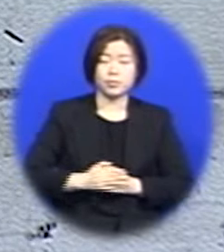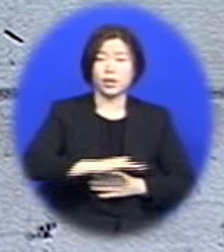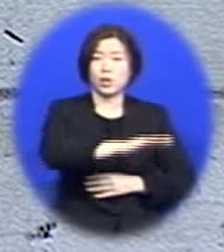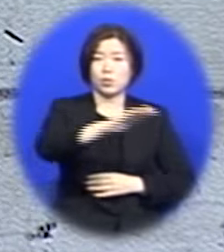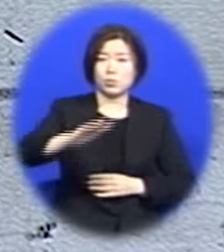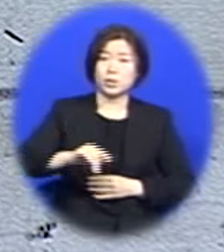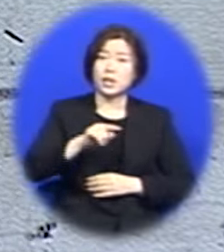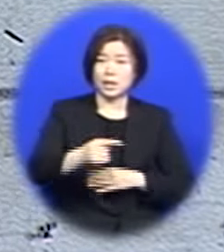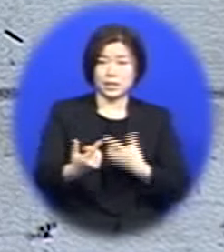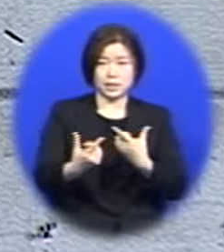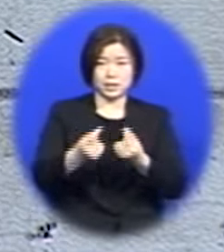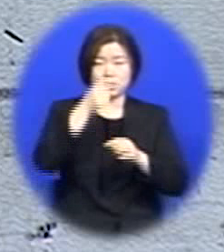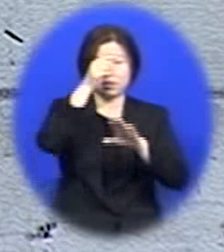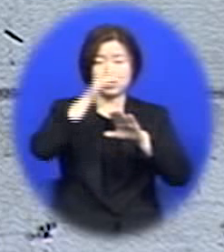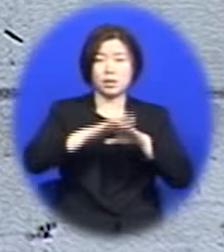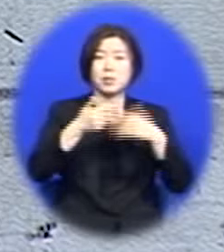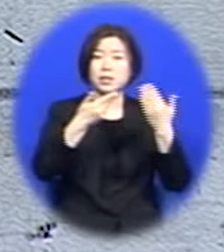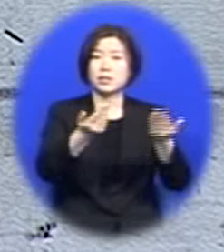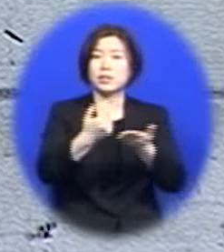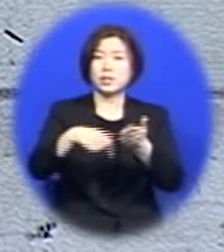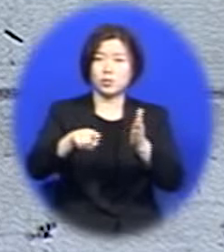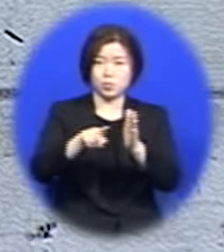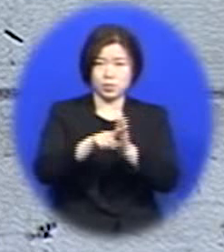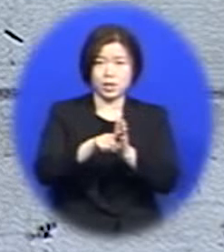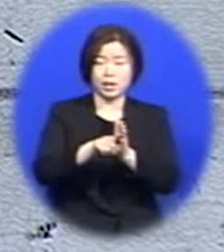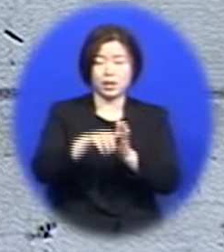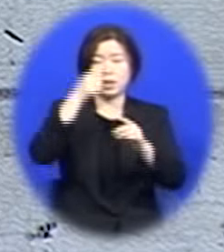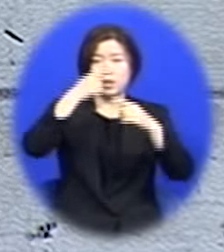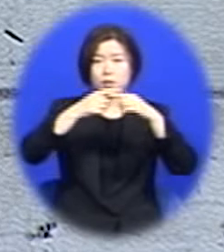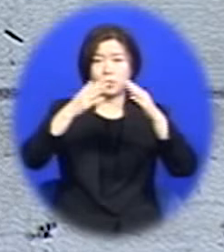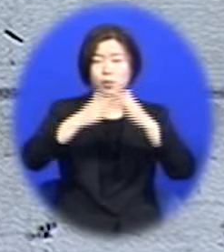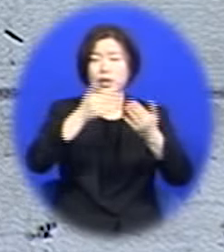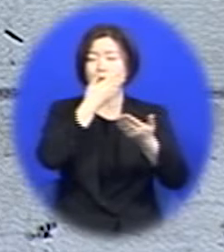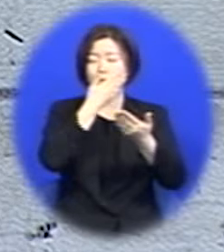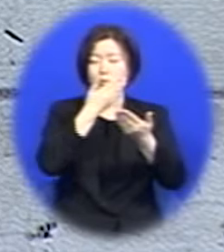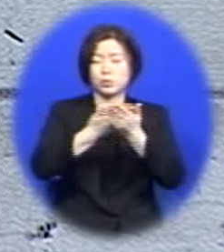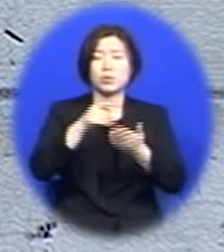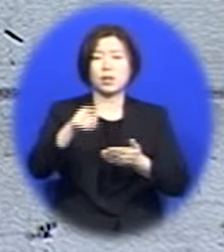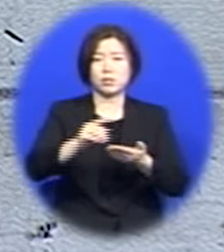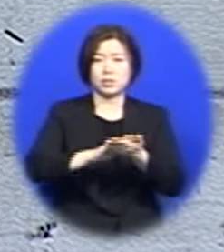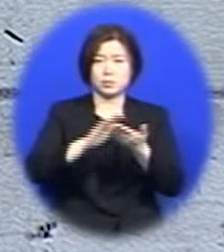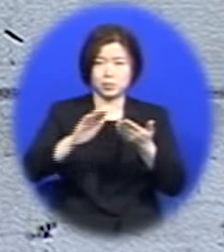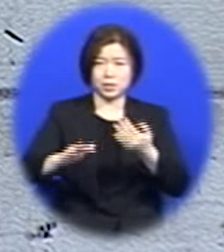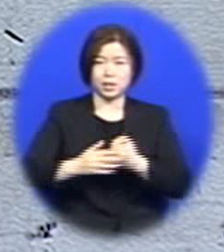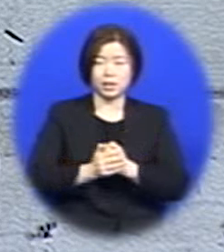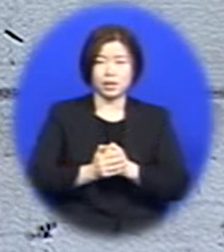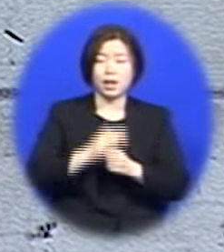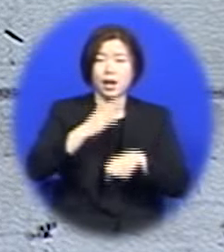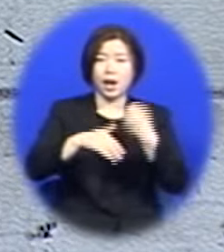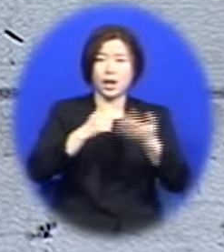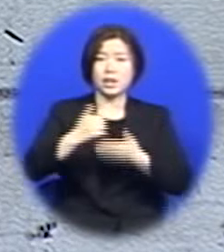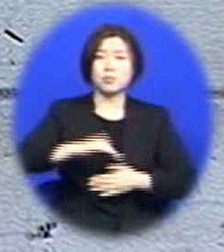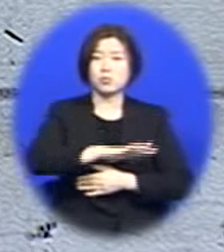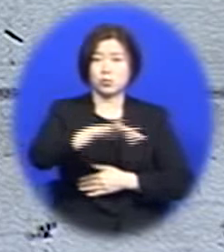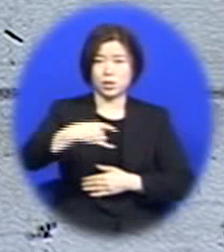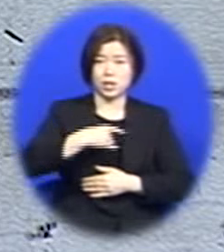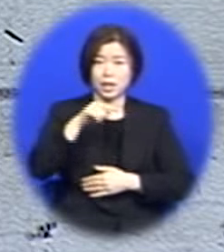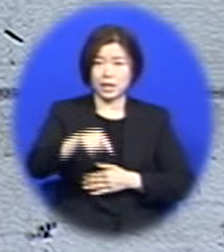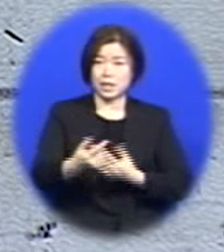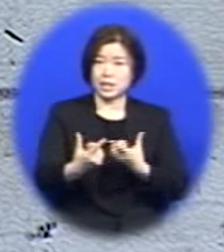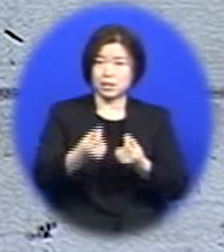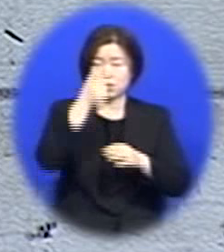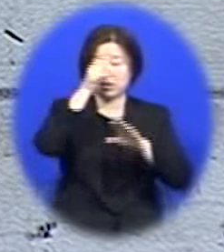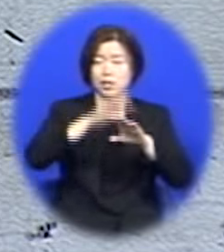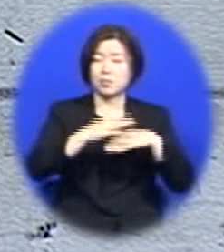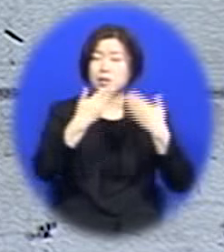우리가 이런 예배를 드리기 위해서 교회가 소중한 것입니다. 하나님은 우리에게 이런 예배를 드리게